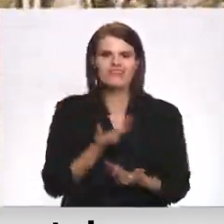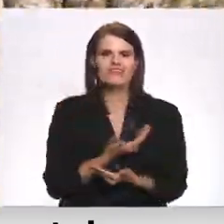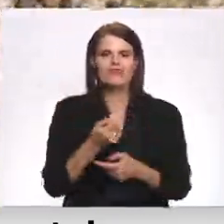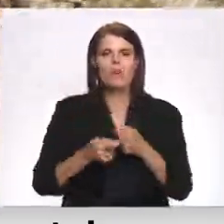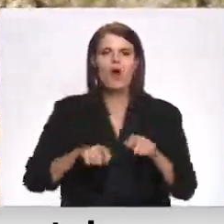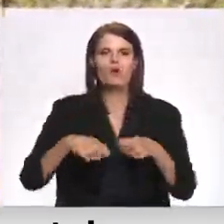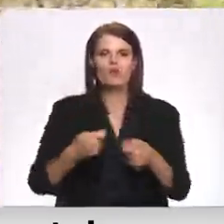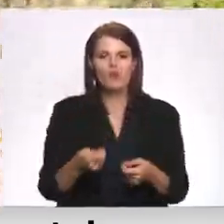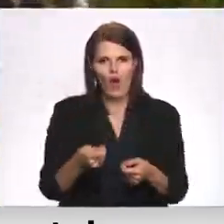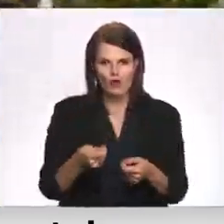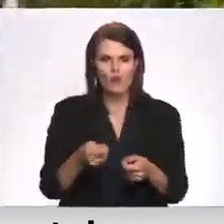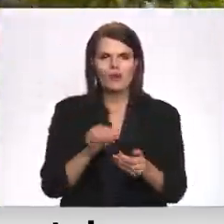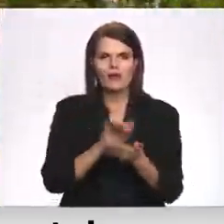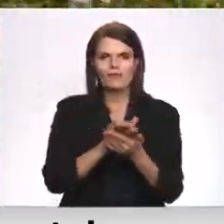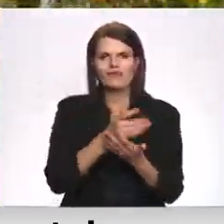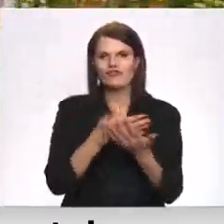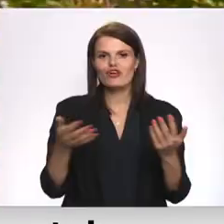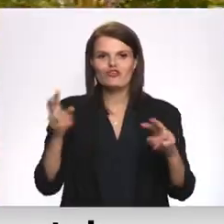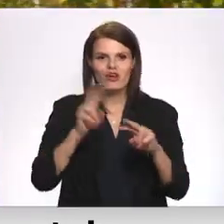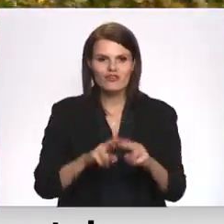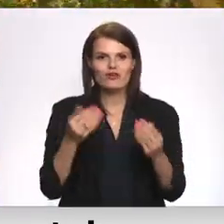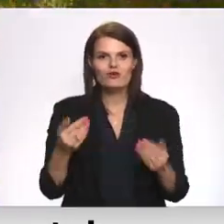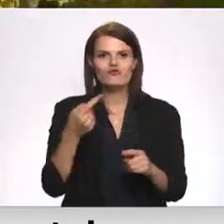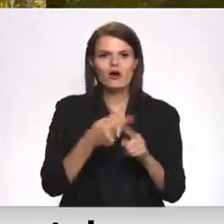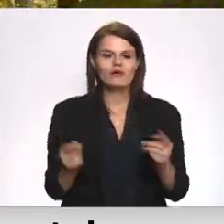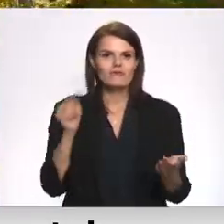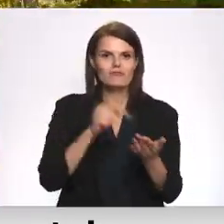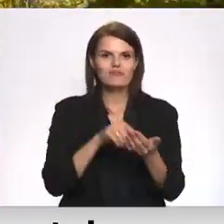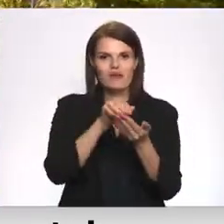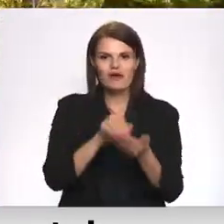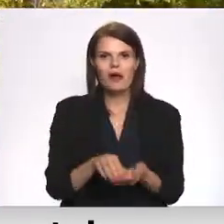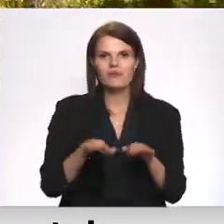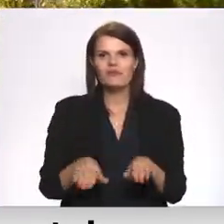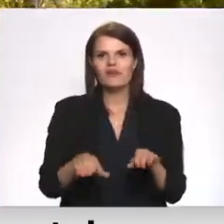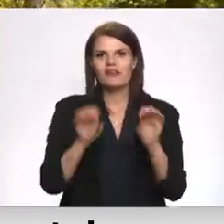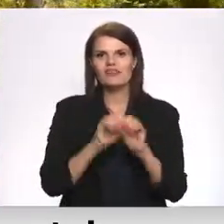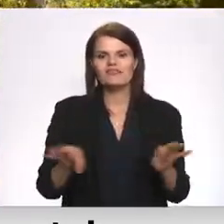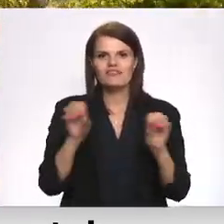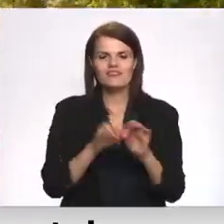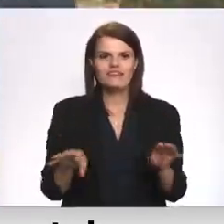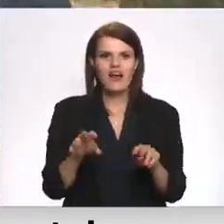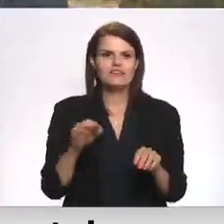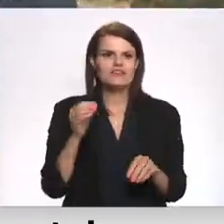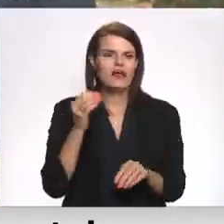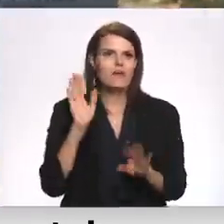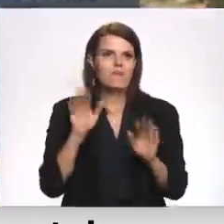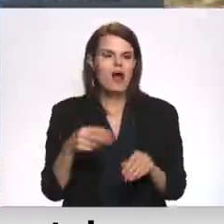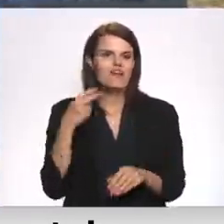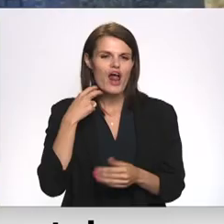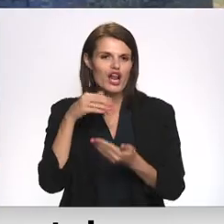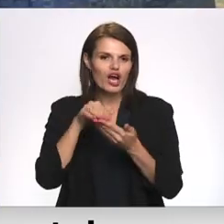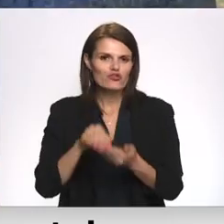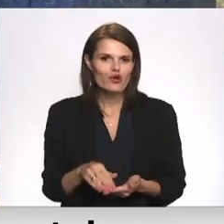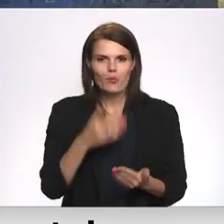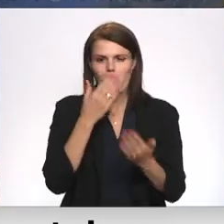dažādās lībiešu krasta vietās. Šoreiz tas aizvedis līdz kapiem, kur vietējie izstāsta stāstu par vilkača kapu un parāda garāko